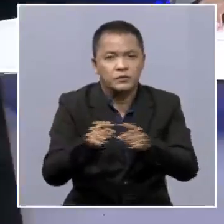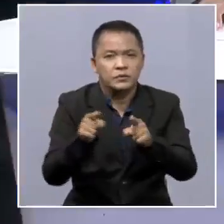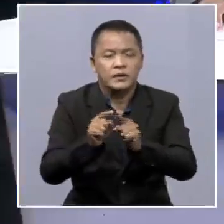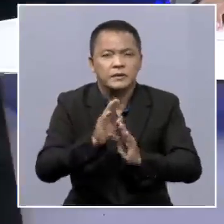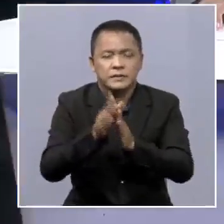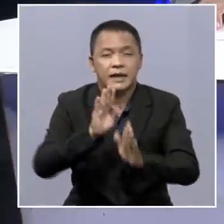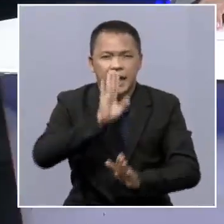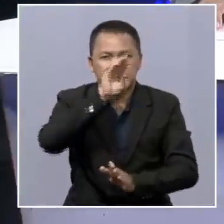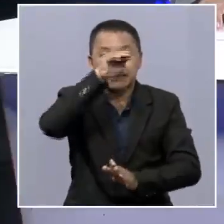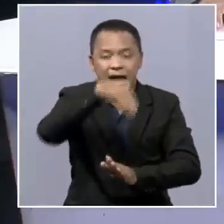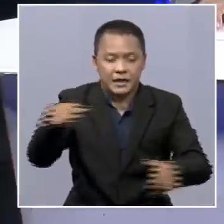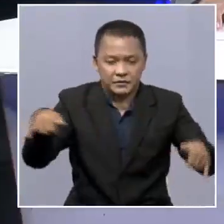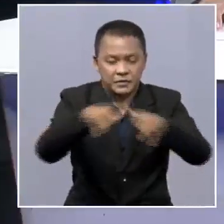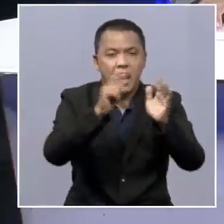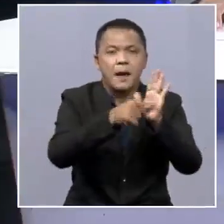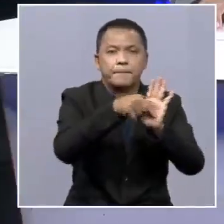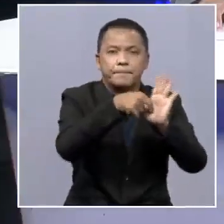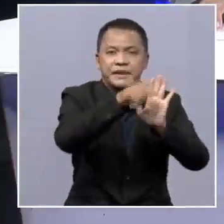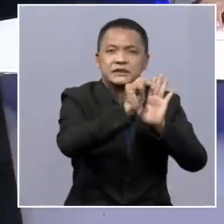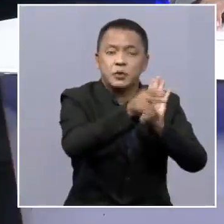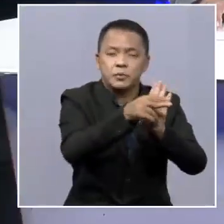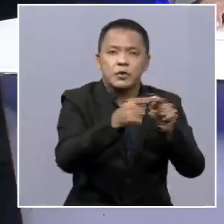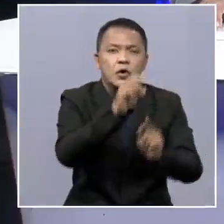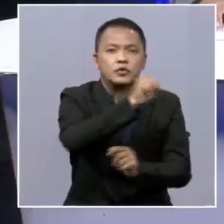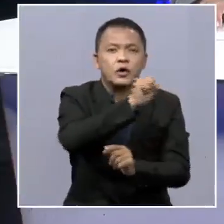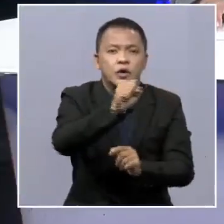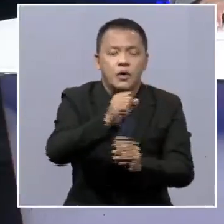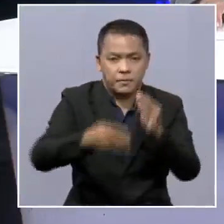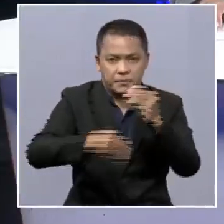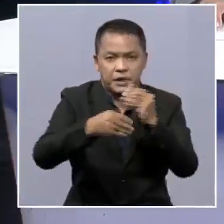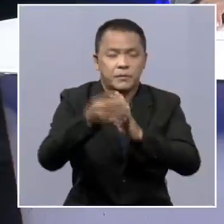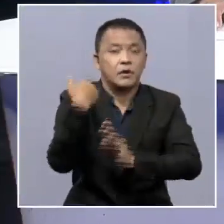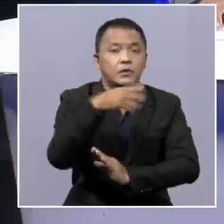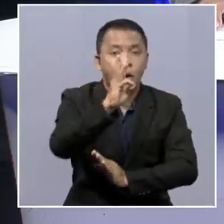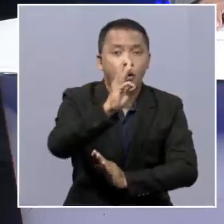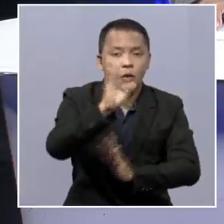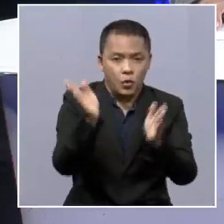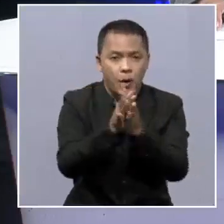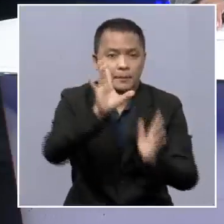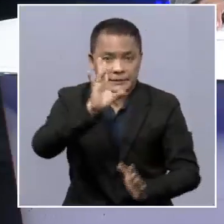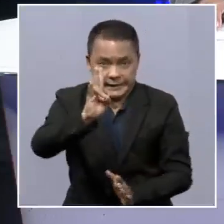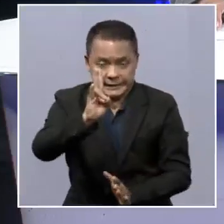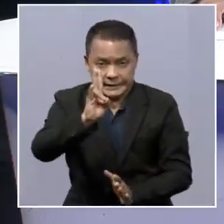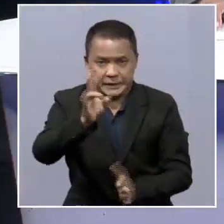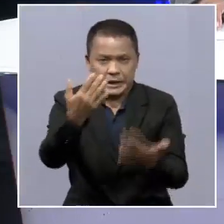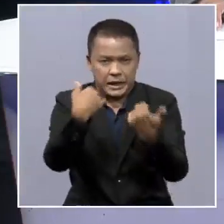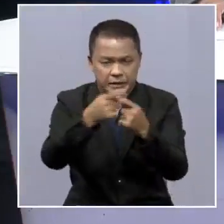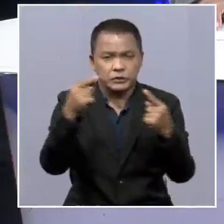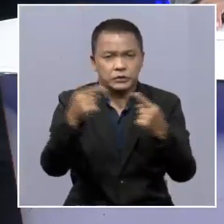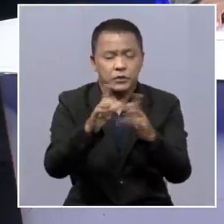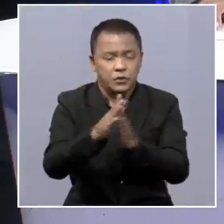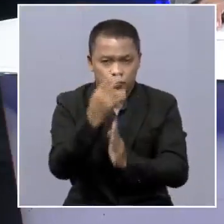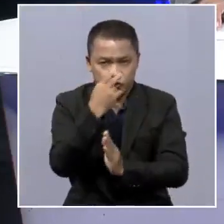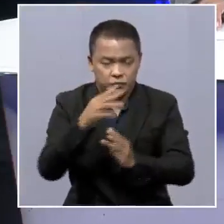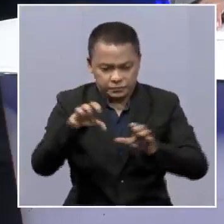็นช้างชนช้างเหมือนกันก็คือที่ปทุมธานีรอบนี้มีส.ส.เขตเพิ่มขึ้นจาก6เขตเป็น7เขตนะคะแล้วพื้นที่นี้เขาก็กำ